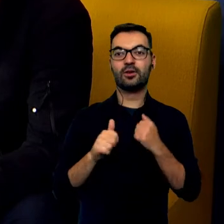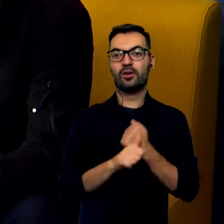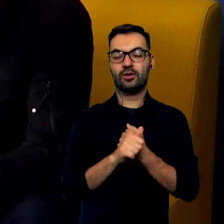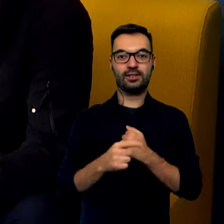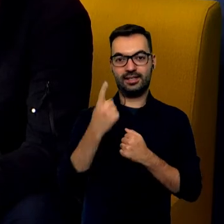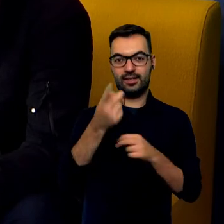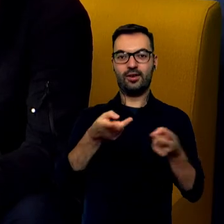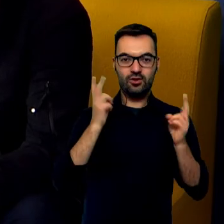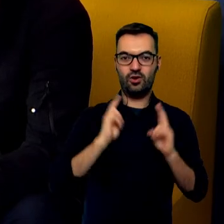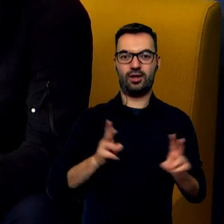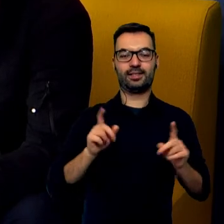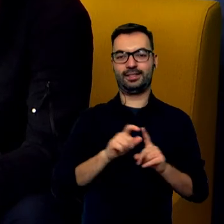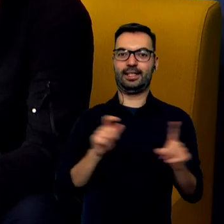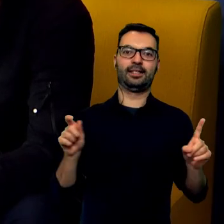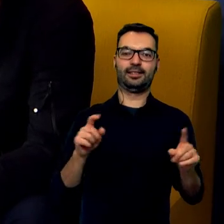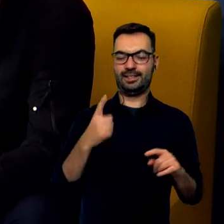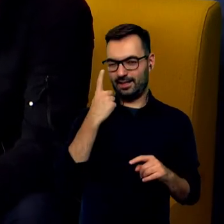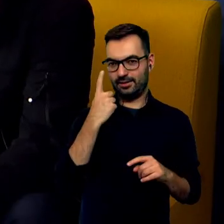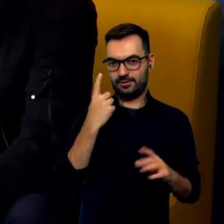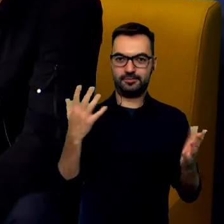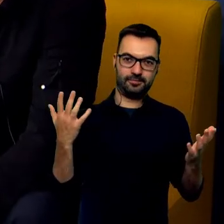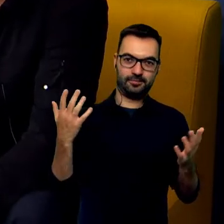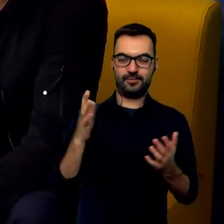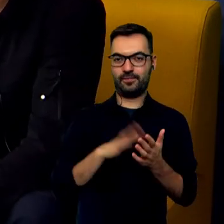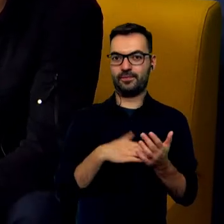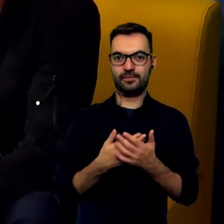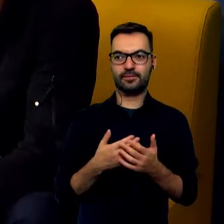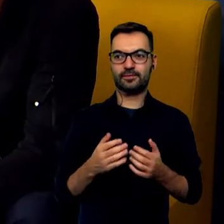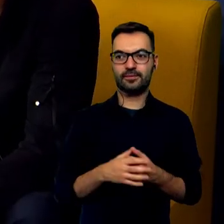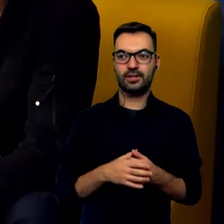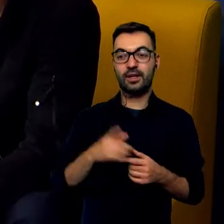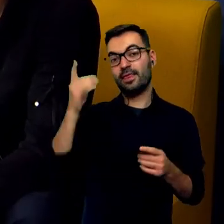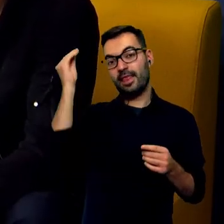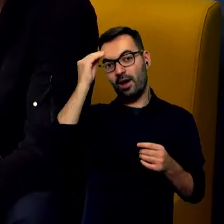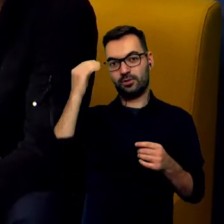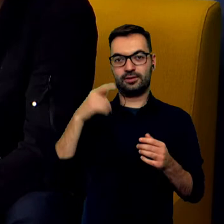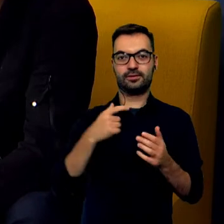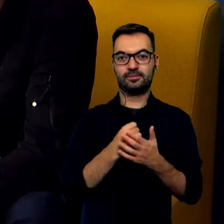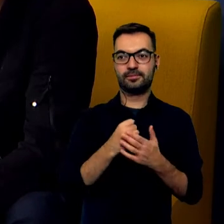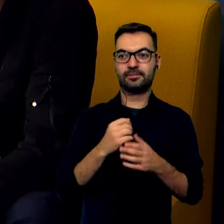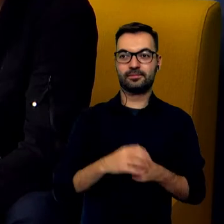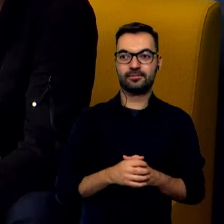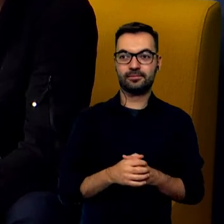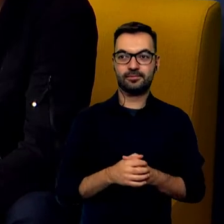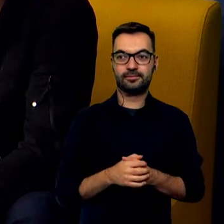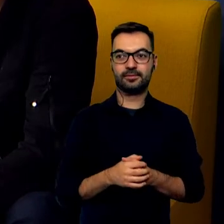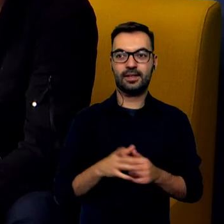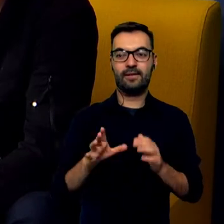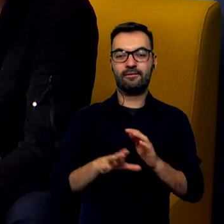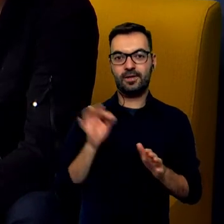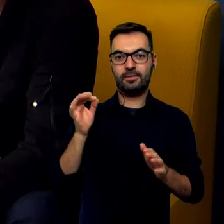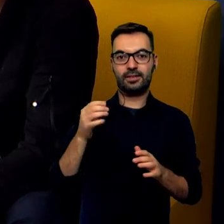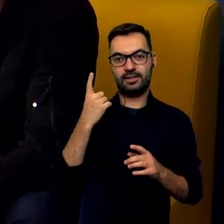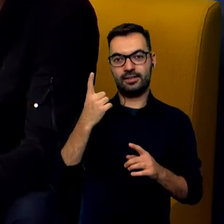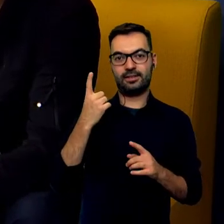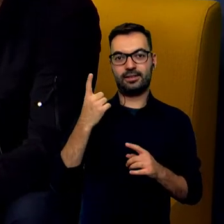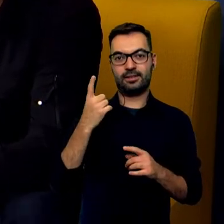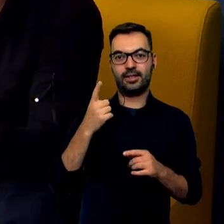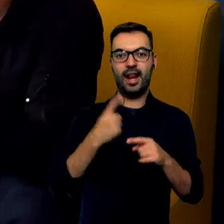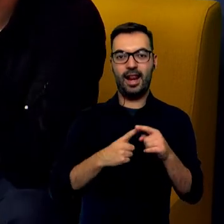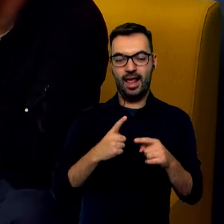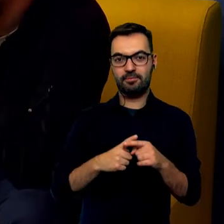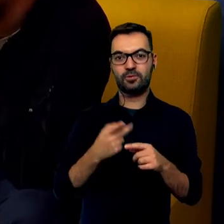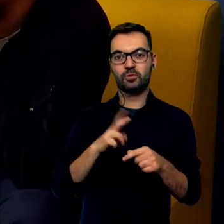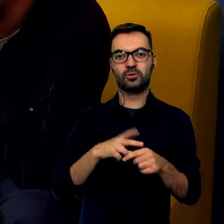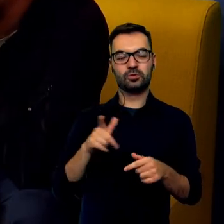o to jedno konkretne zdanie, które sobie, czy w kwestii na przykład też uczenia się, to jest kwestia wybrania sobie właśnie tego jednego